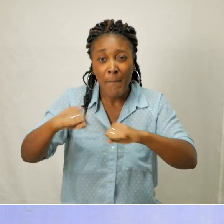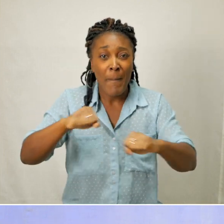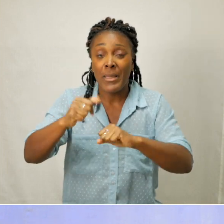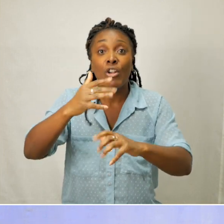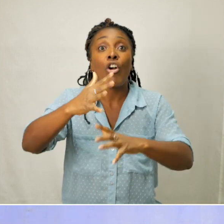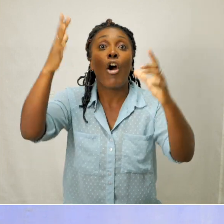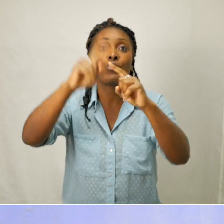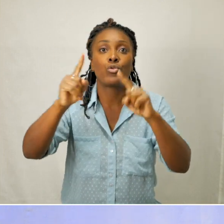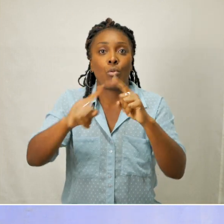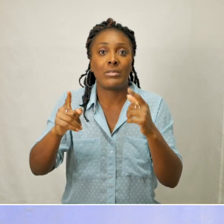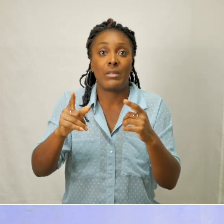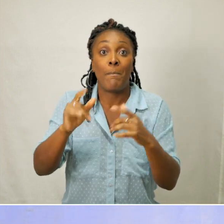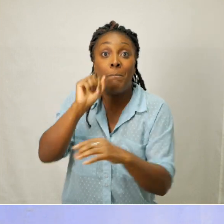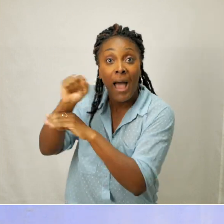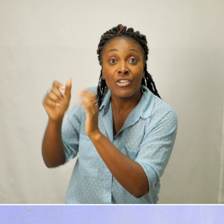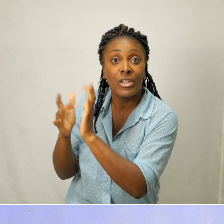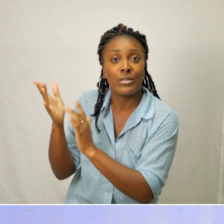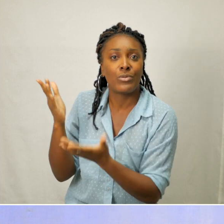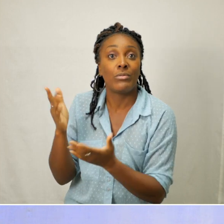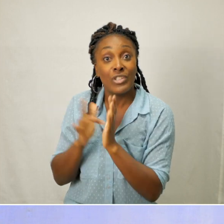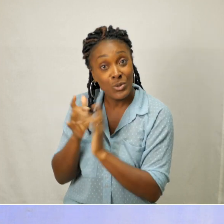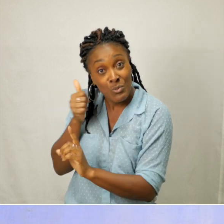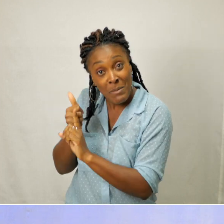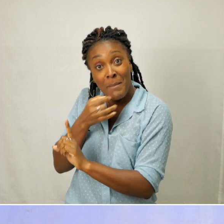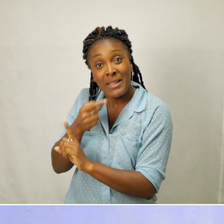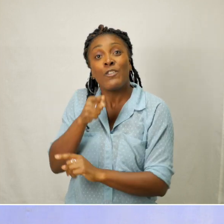même plus grandes que celles de Jésus-Christ. Lui-même l'a dit.